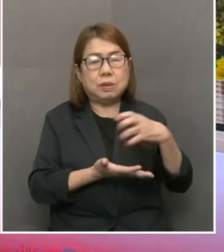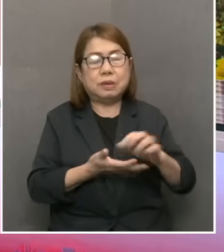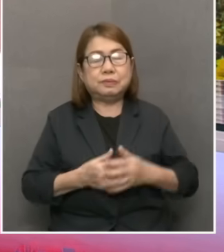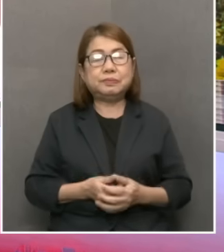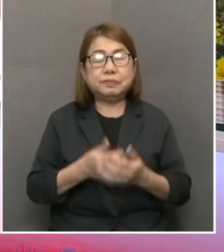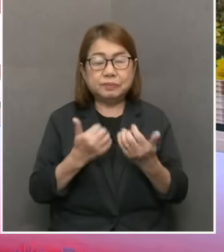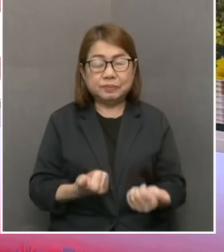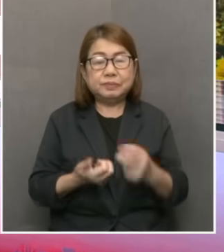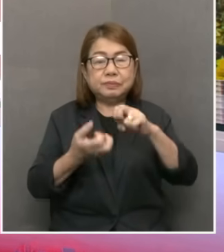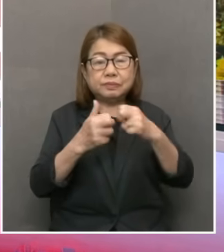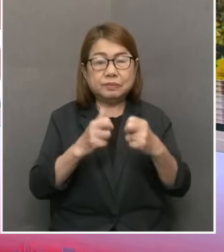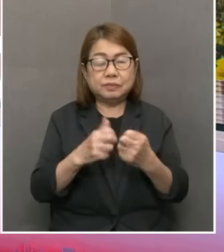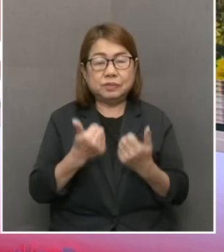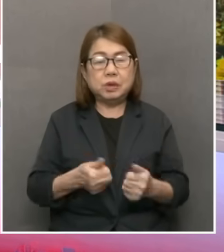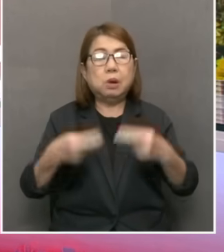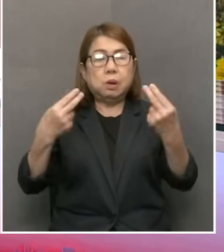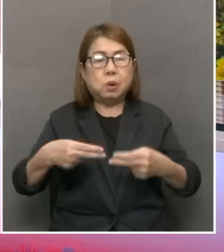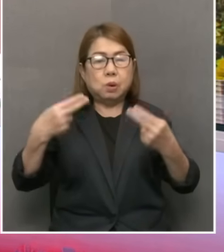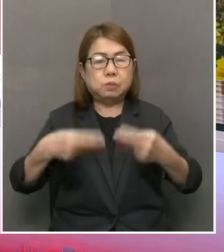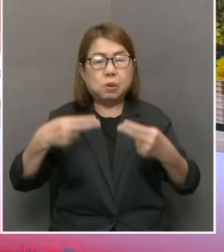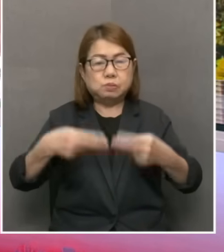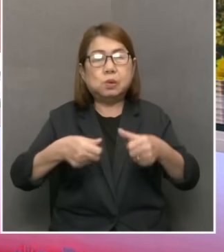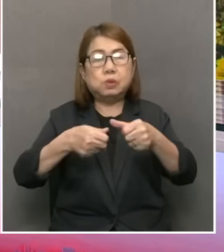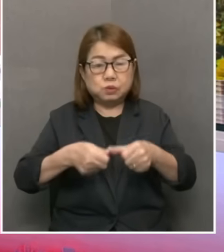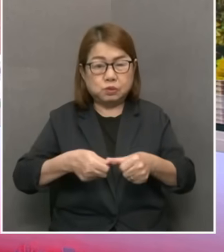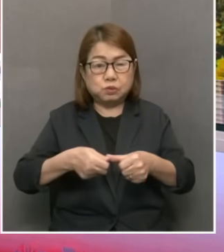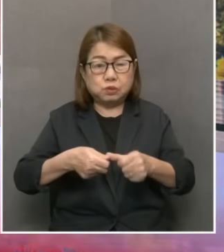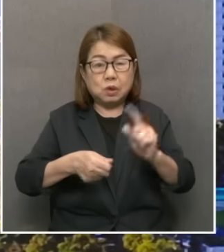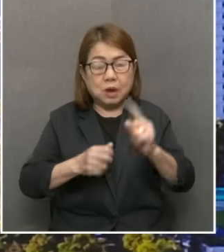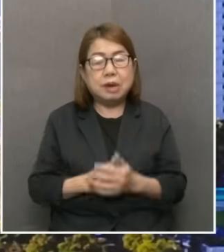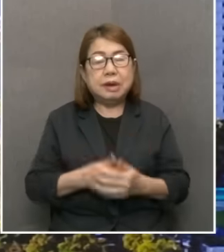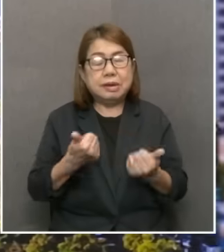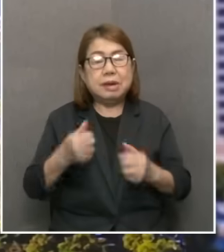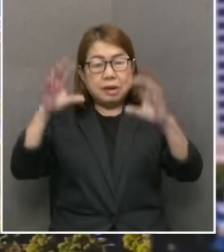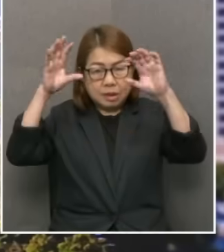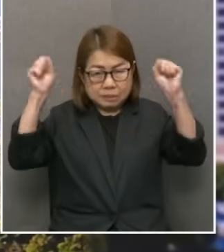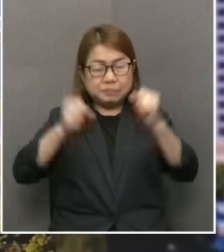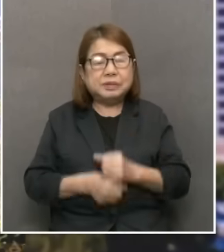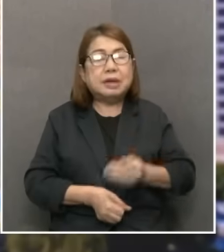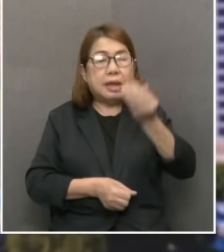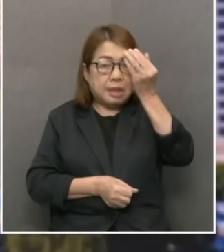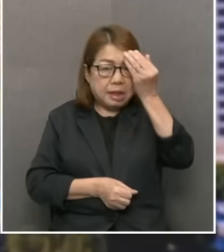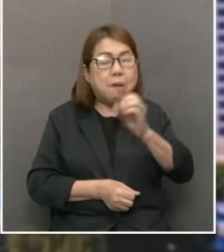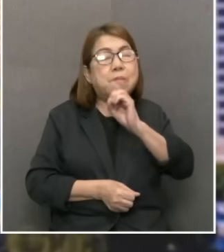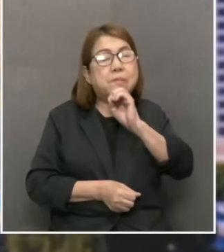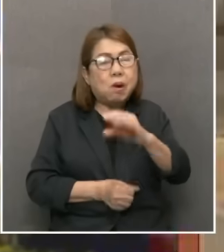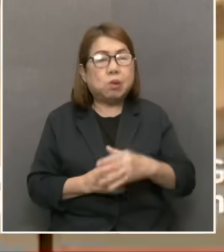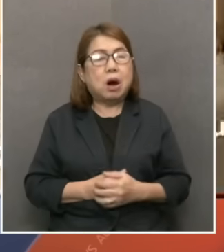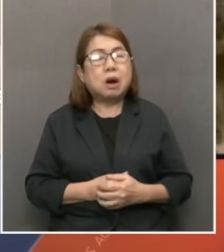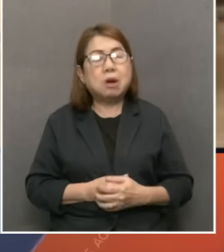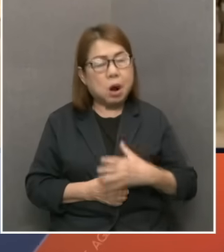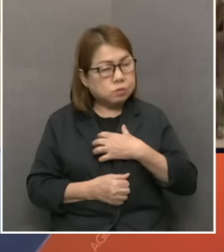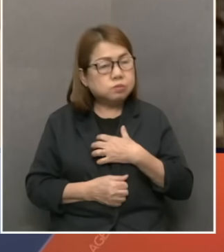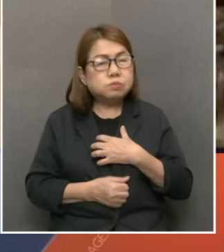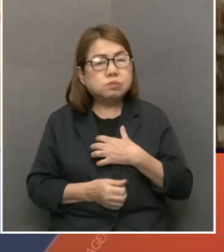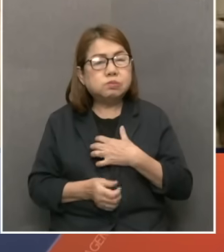การณ์ล่าสุดนะคะการสู้รบในกาซากันก่อนค่ะซึ่งทางนายกรัฐมนตรีของอิสราเอลก็ประกาศกล้าวเลยนะคะว่าจะเอาชนะ